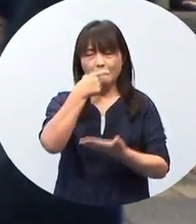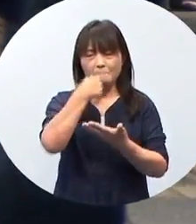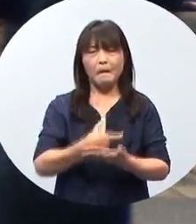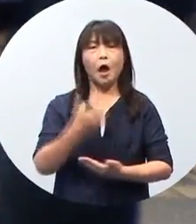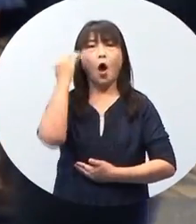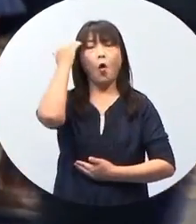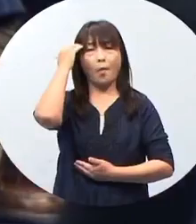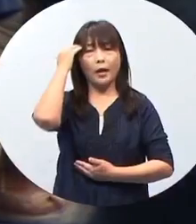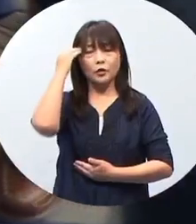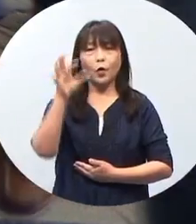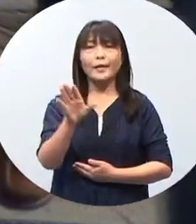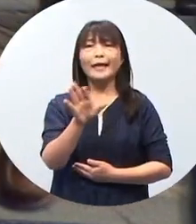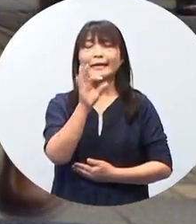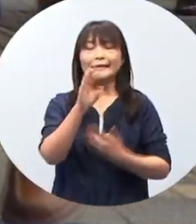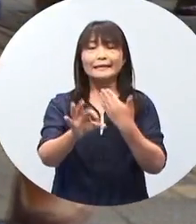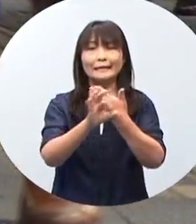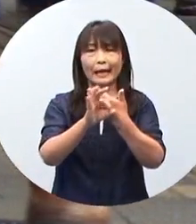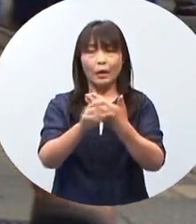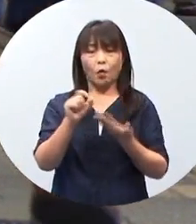ご紹介しておきます。